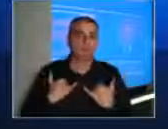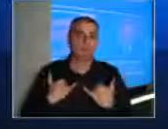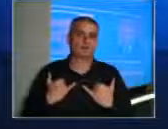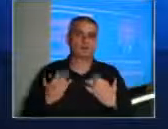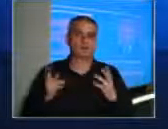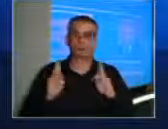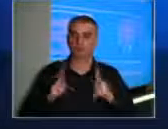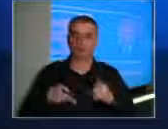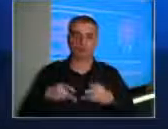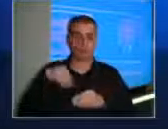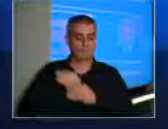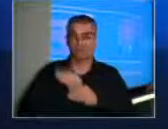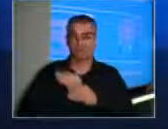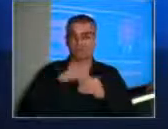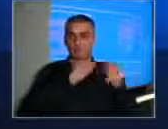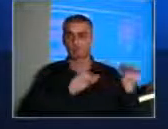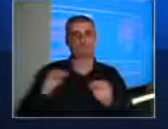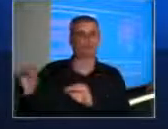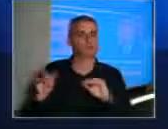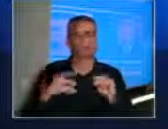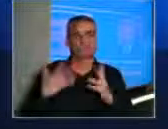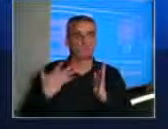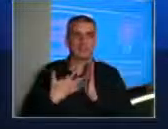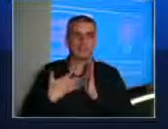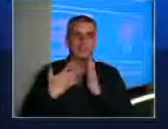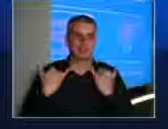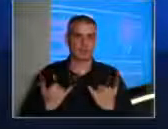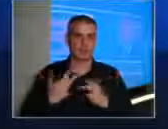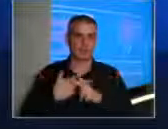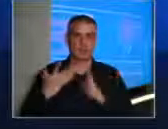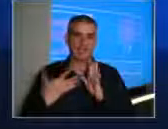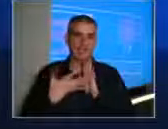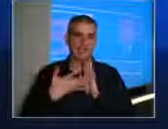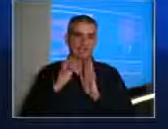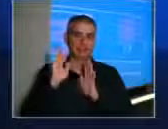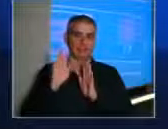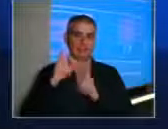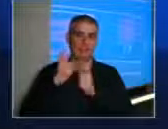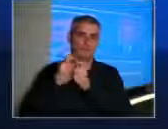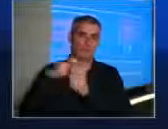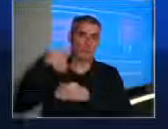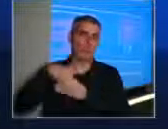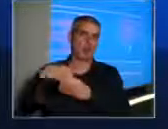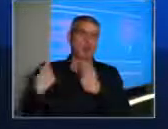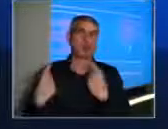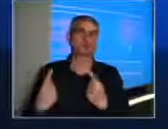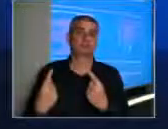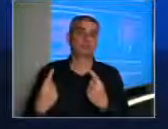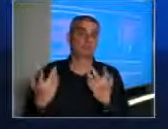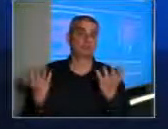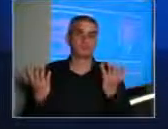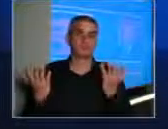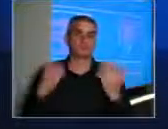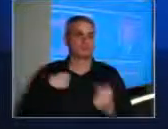יש מנדטים שנודדים, אין כרגע סקרים, זה רק סקרים של המפלגות עצמן,